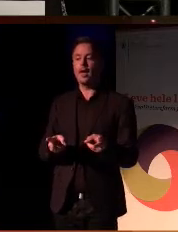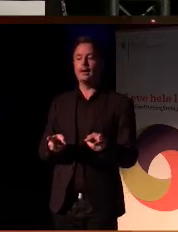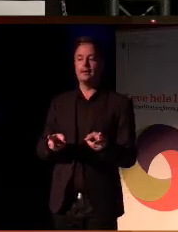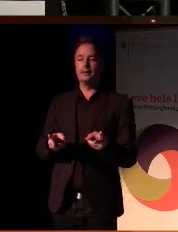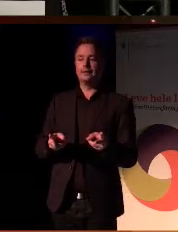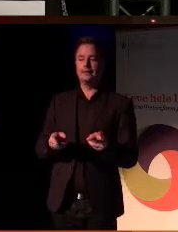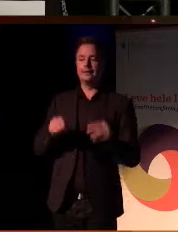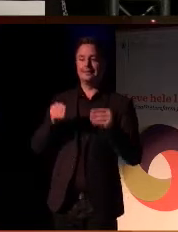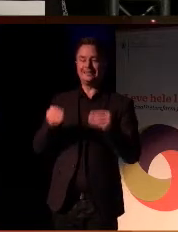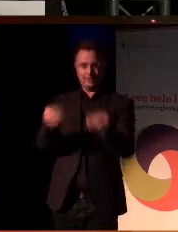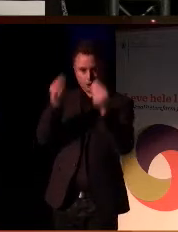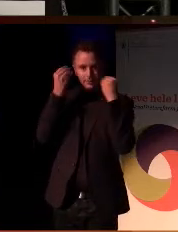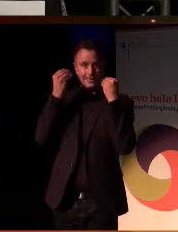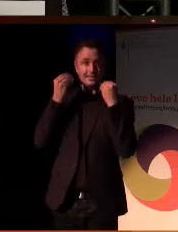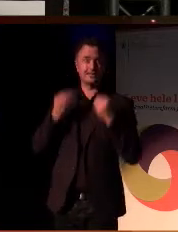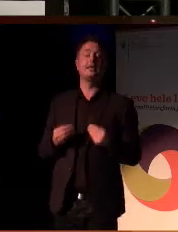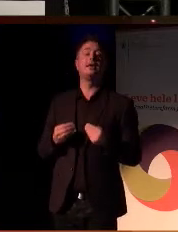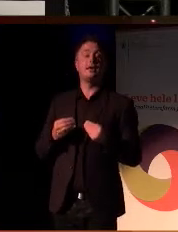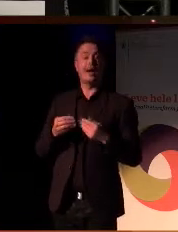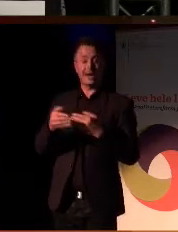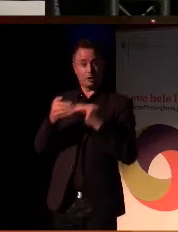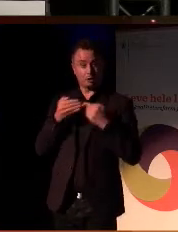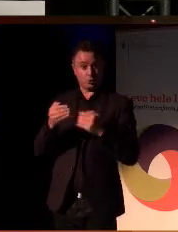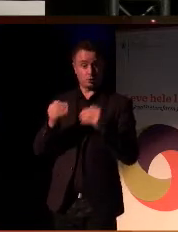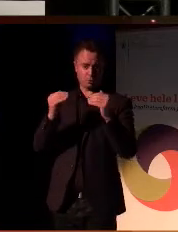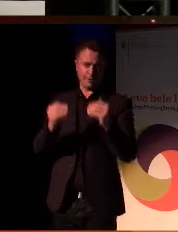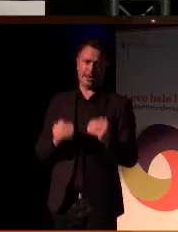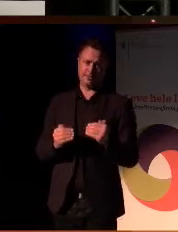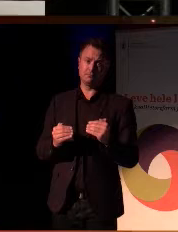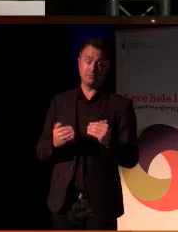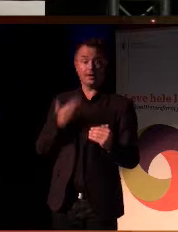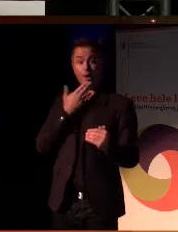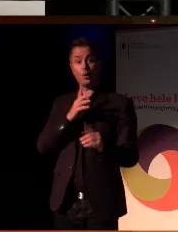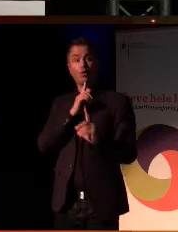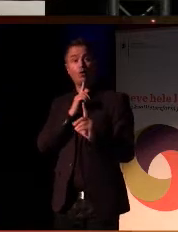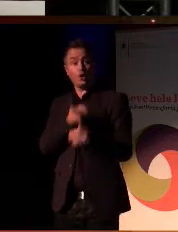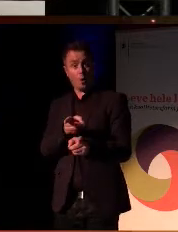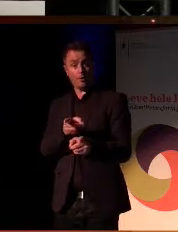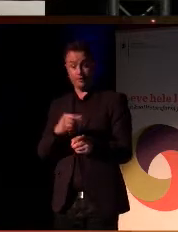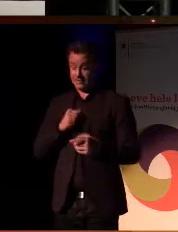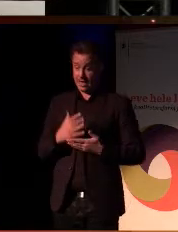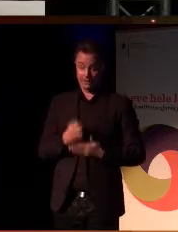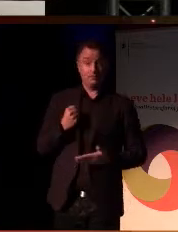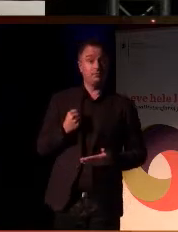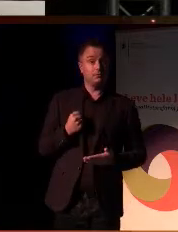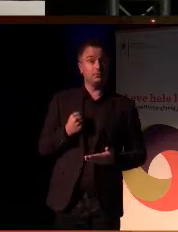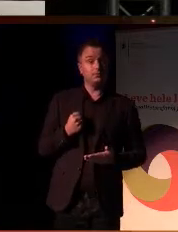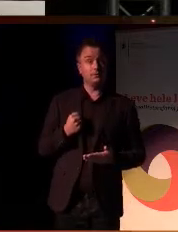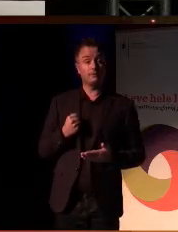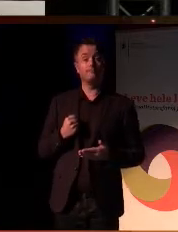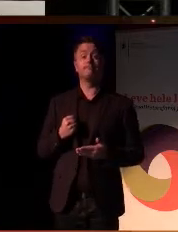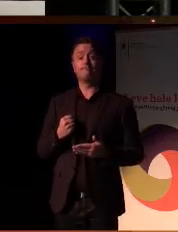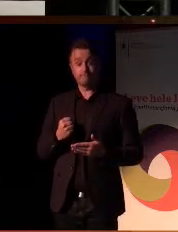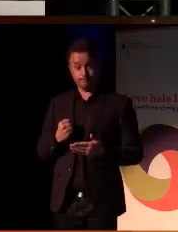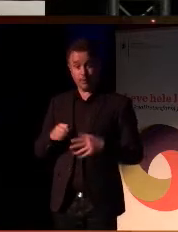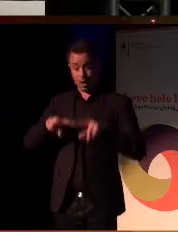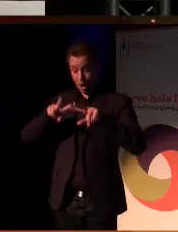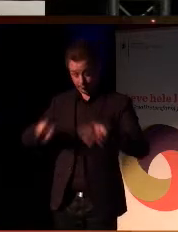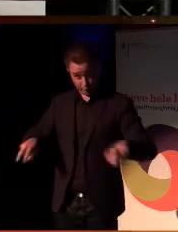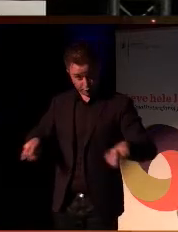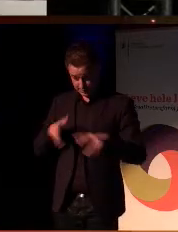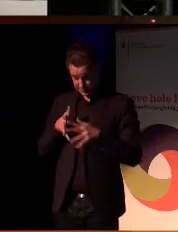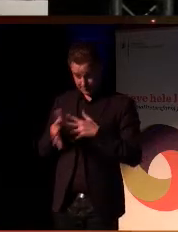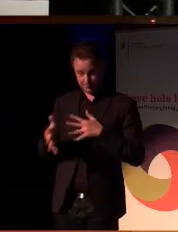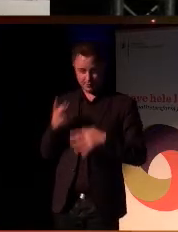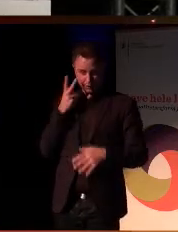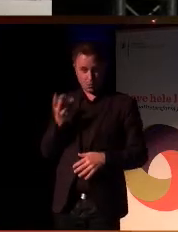relasjonsmodellen, det er et godt råd. Det har jeg veldig, veldig stor nytte av. Så når man gjør denne analysen da på